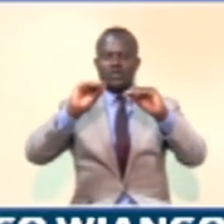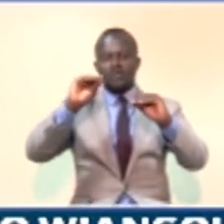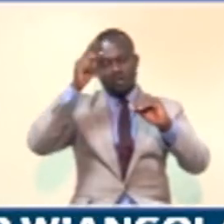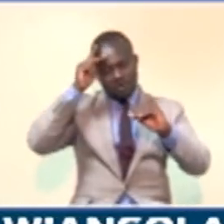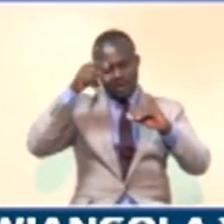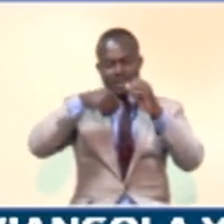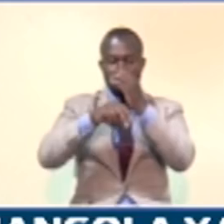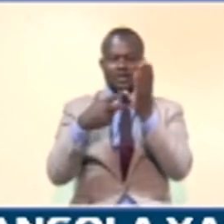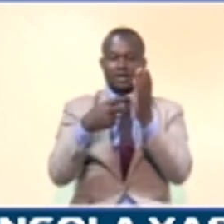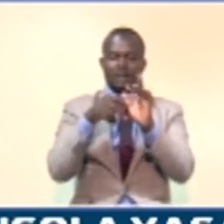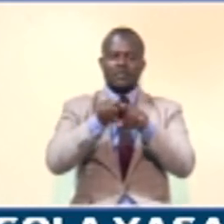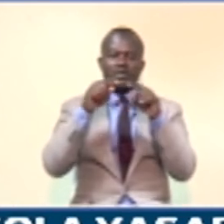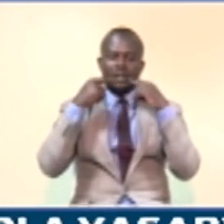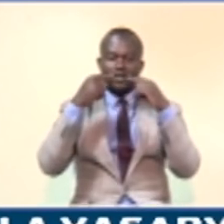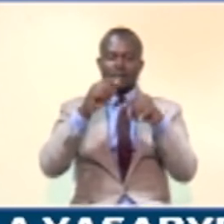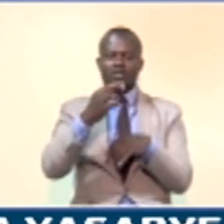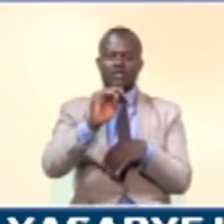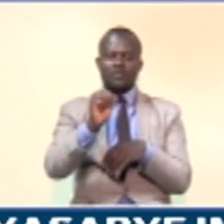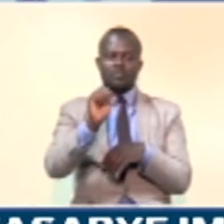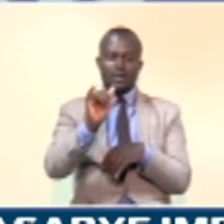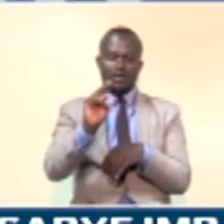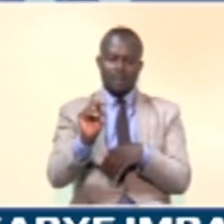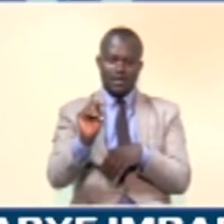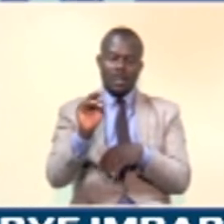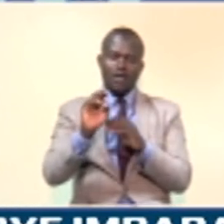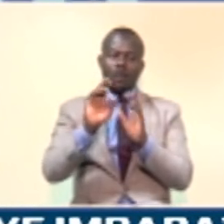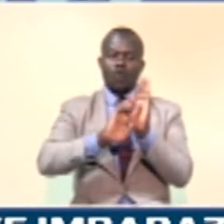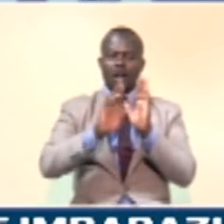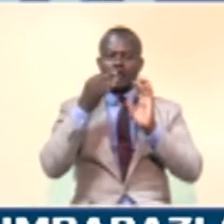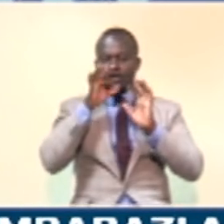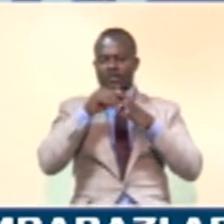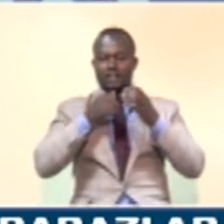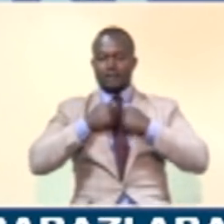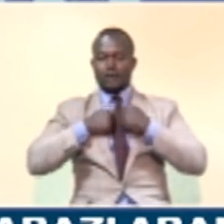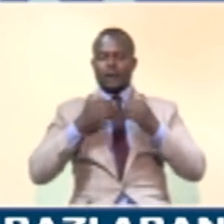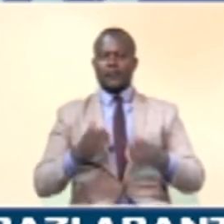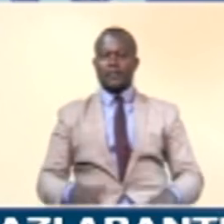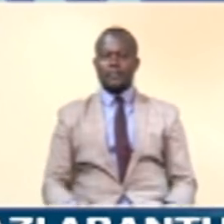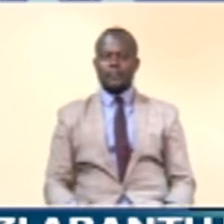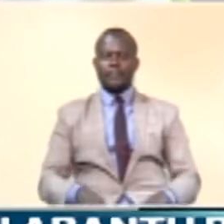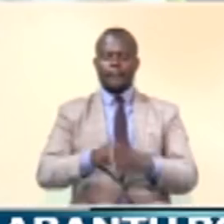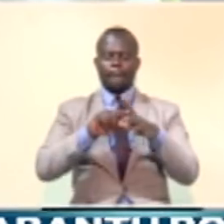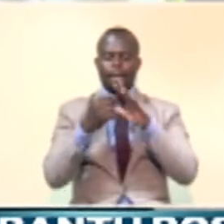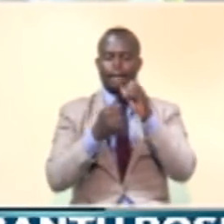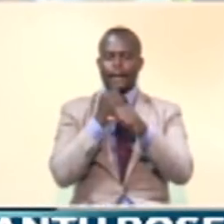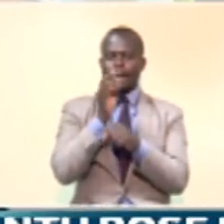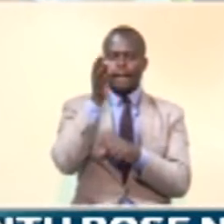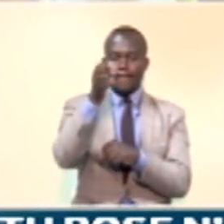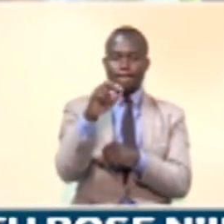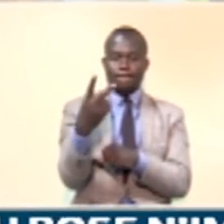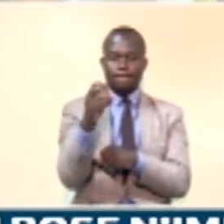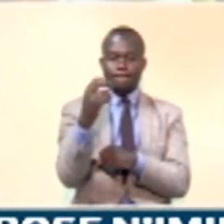ngiro nkuko byatangajwe na Jeremy Blanc chargé d'affaires ambassade y'u Burundi mu Rwanda. Mu ntangiriro z'umwaka utaha